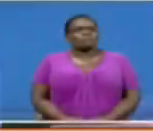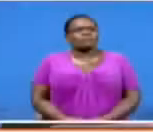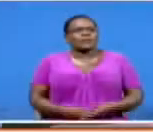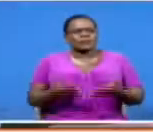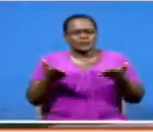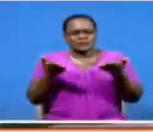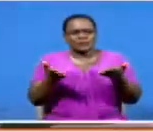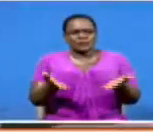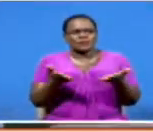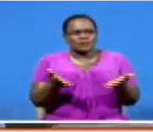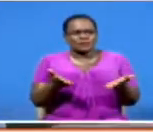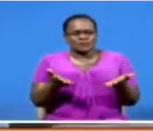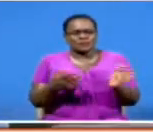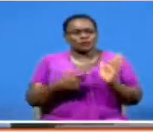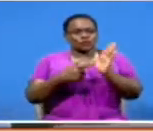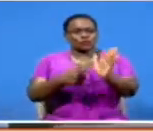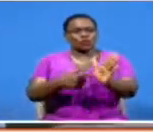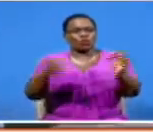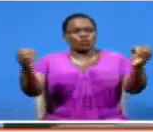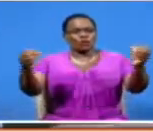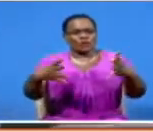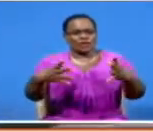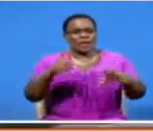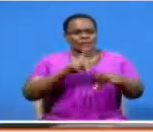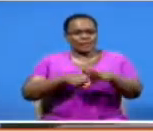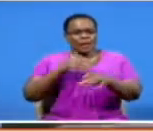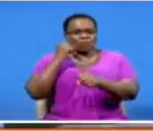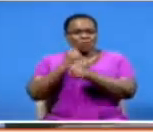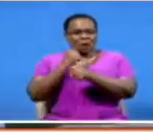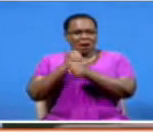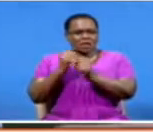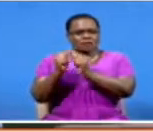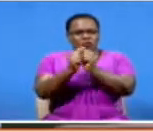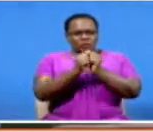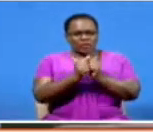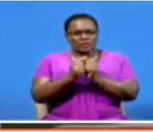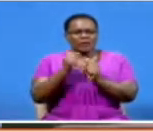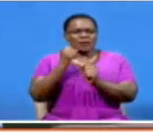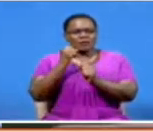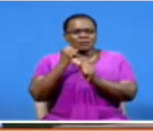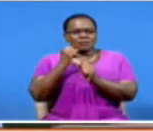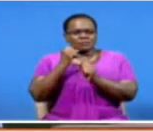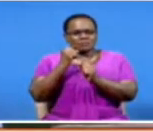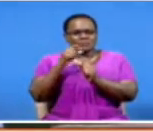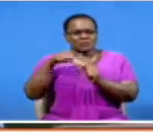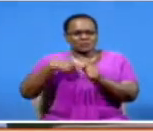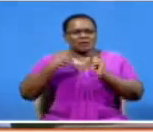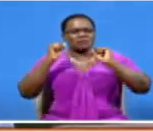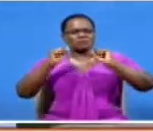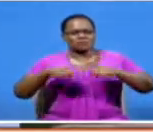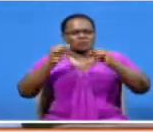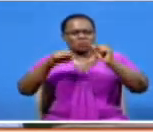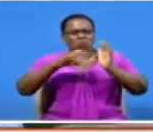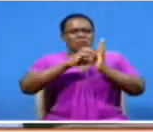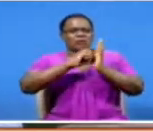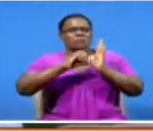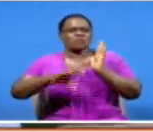Hiki ni kielelezo kwamba tukishikana na tufanye kazi pamoja, tunaweza